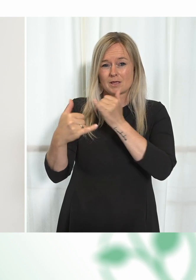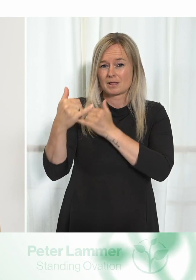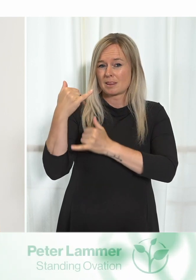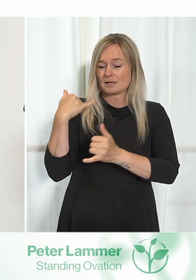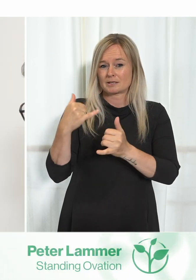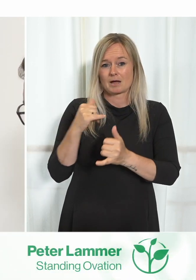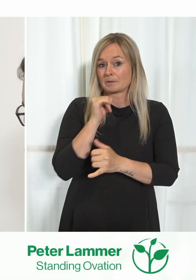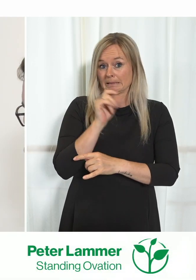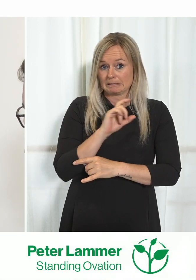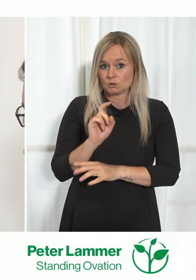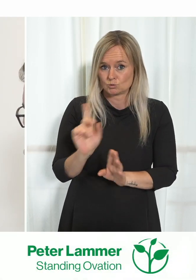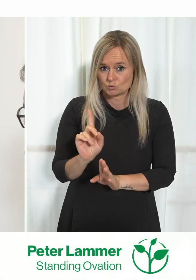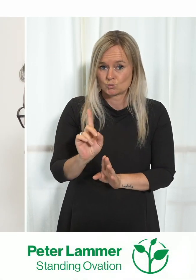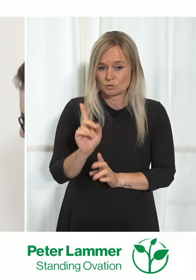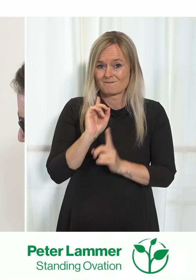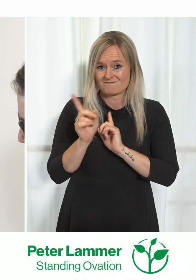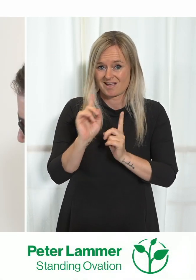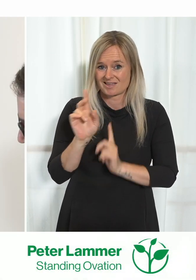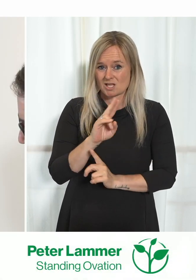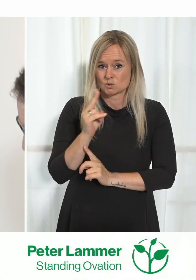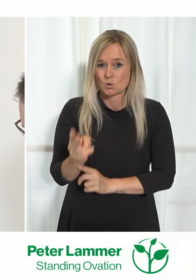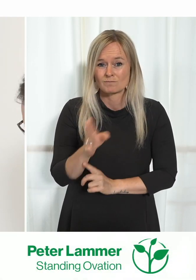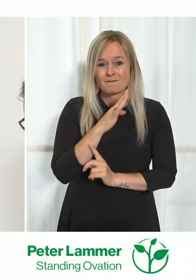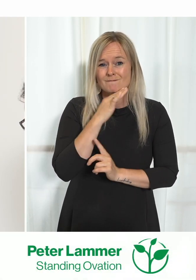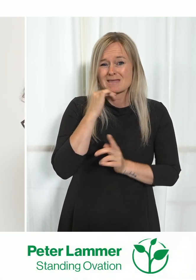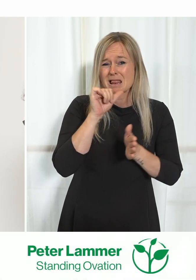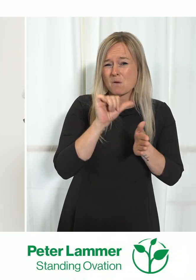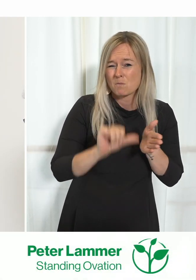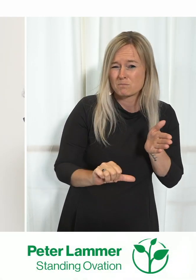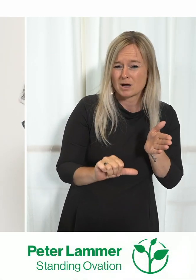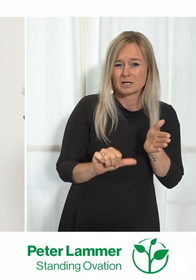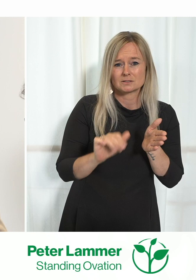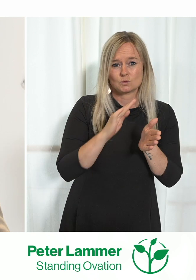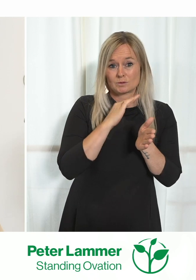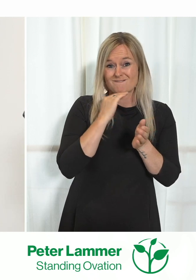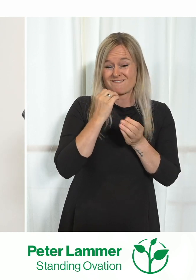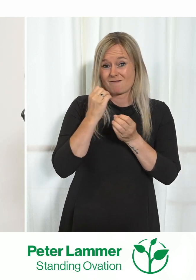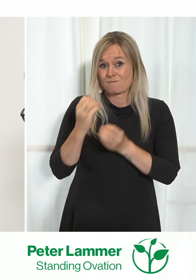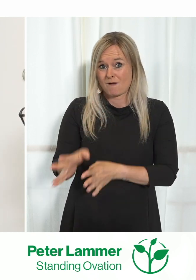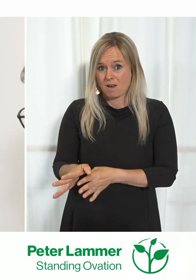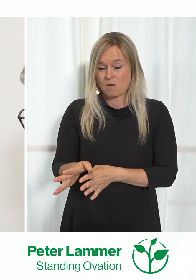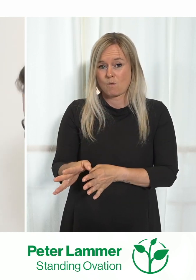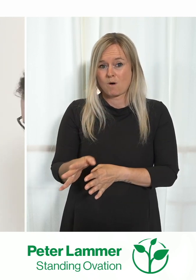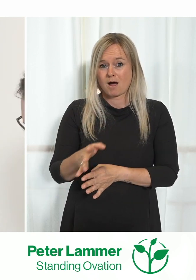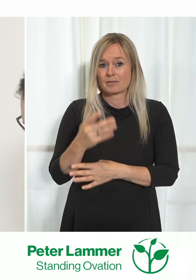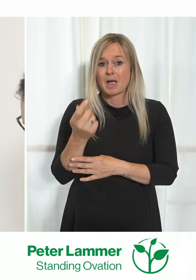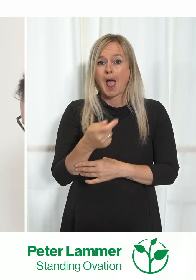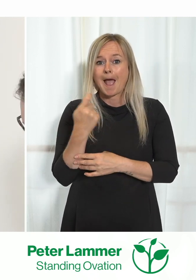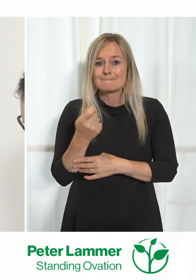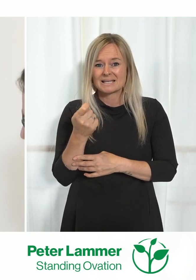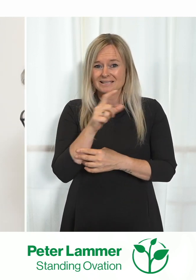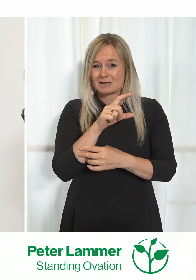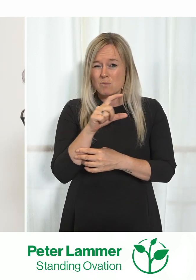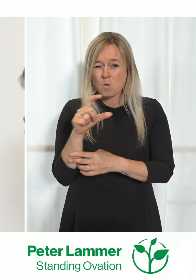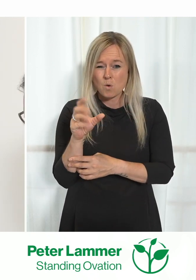unverschuldet, Verkehrsunfall, viele Operationen, viel verloren, ein Betrieb mit 100 Mitarbeitern